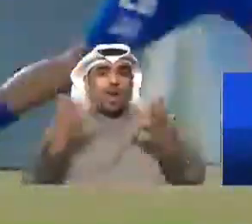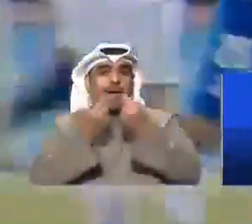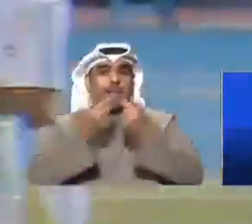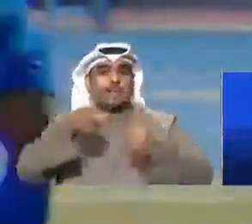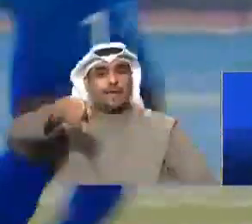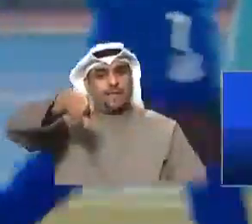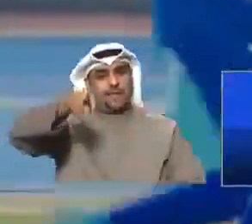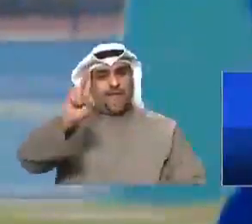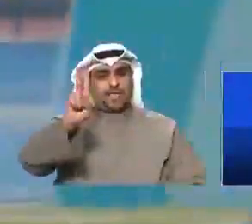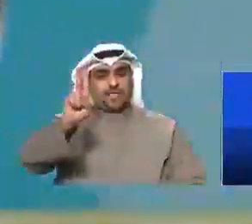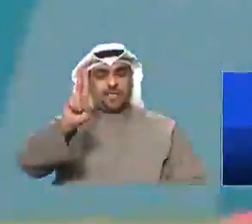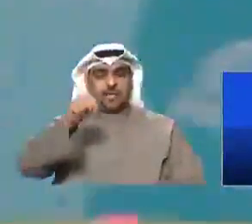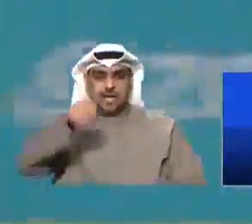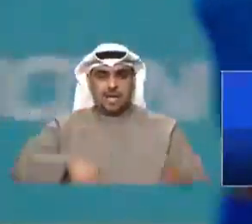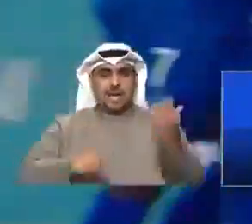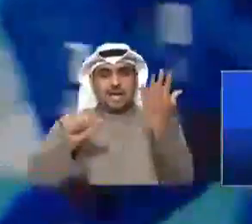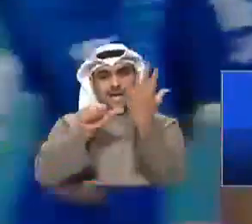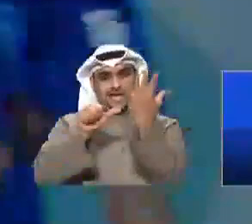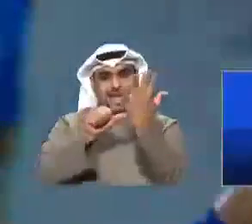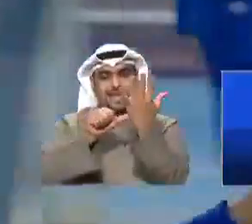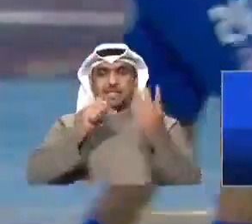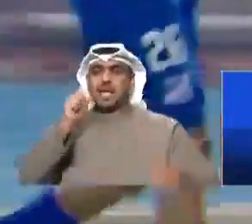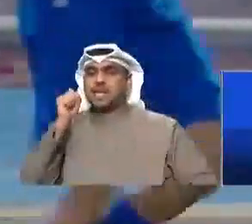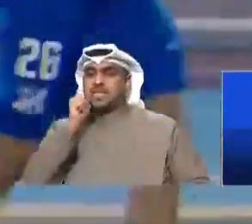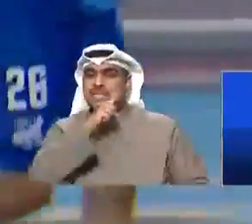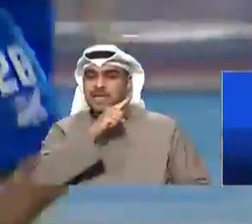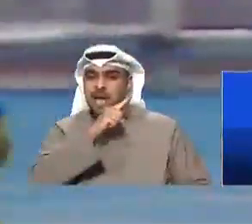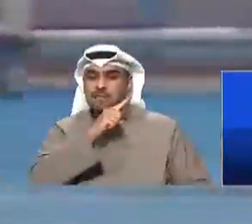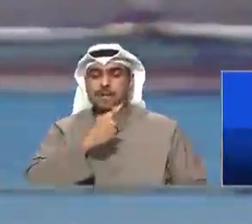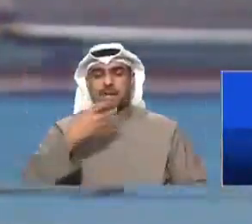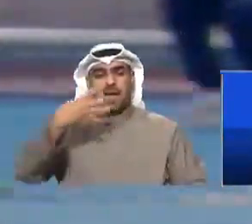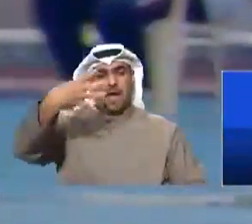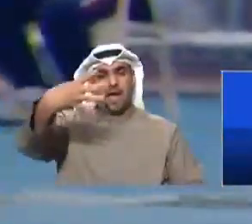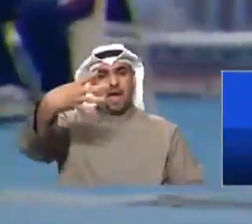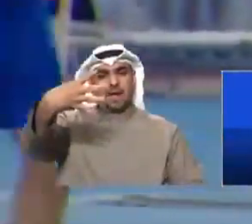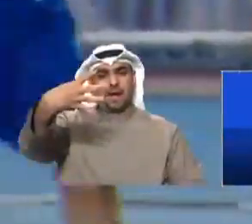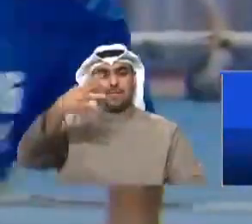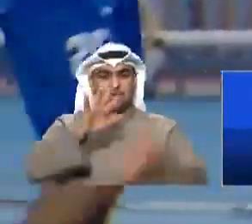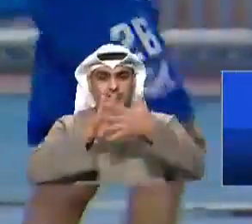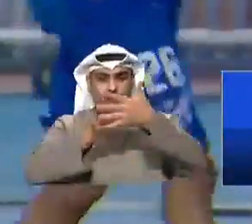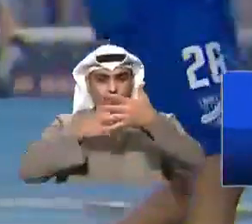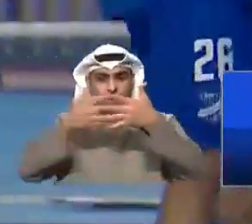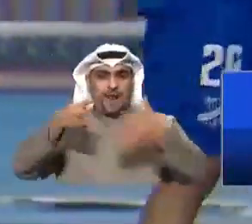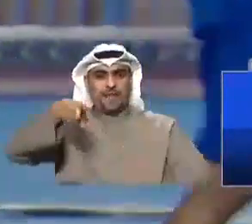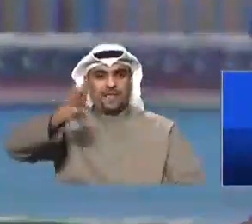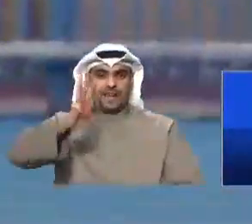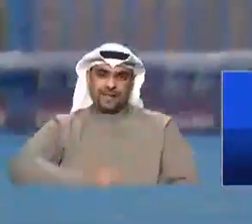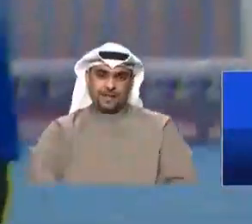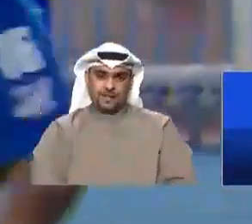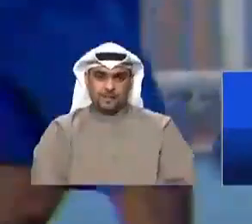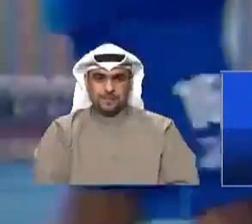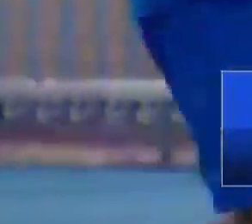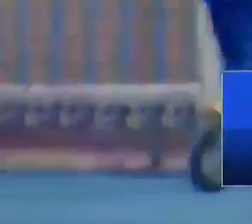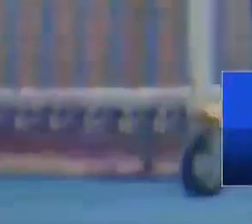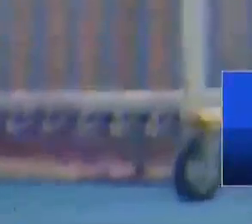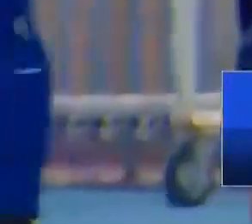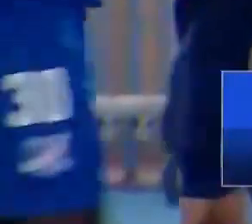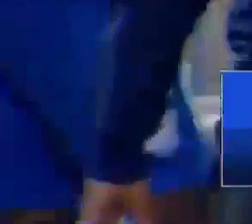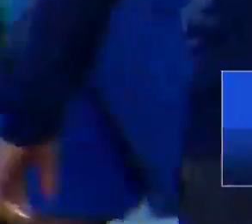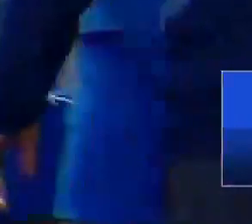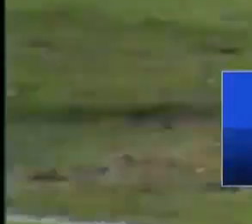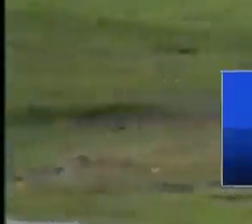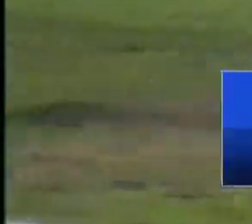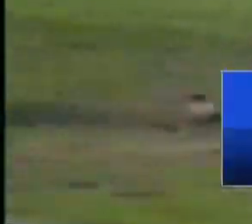للمركز السادس، فيما ظل السلمية في المركز الرابع ب 13 نقطة. إذا التضامن من أول